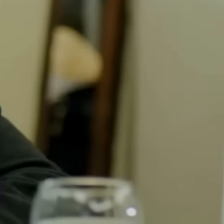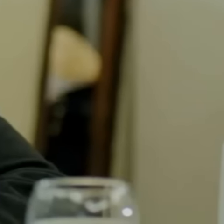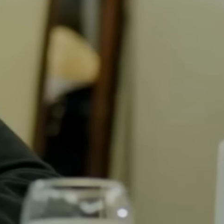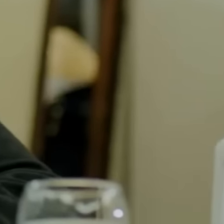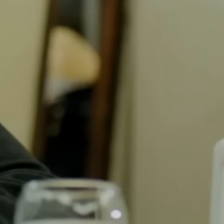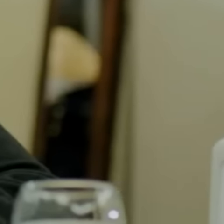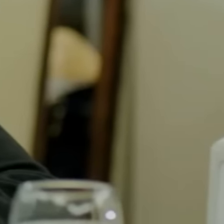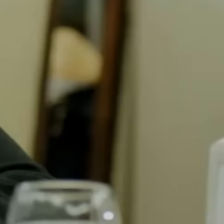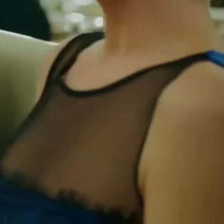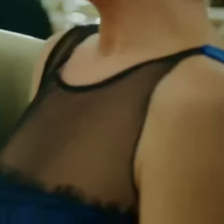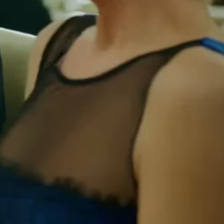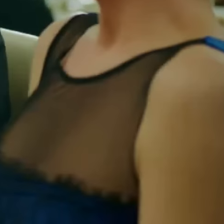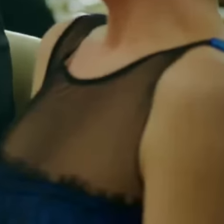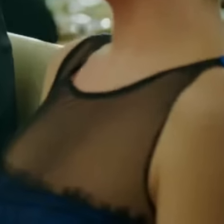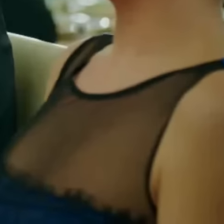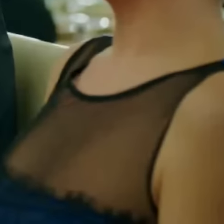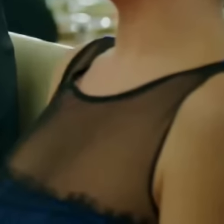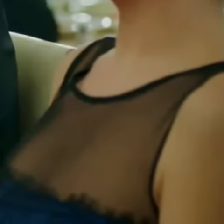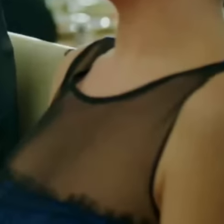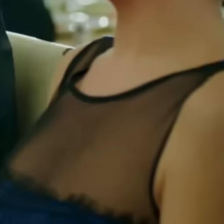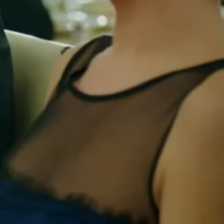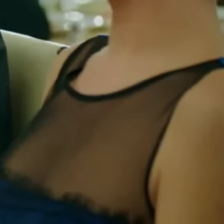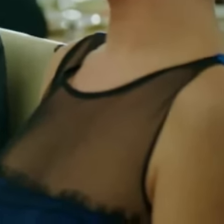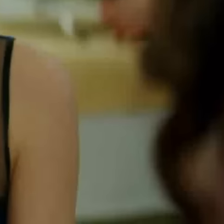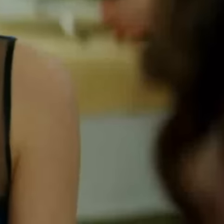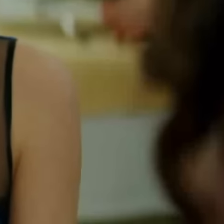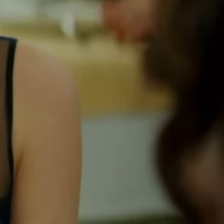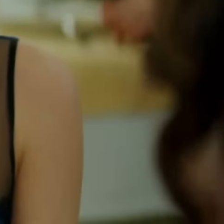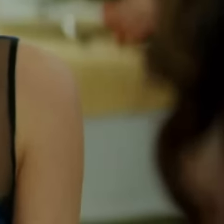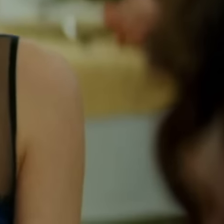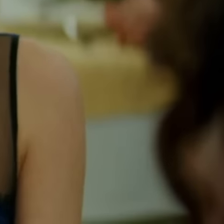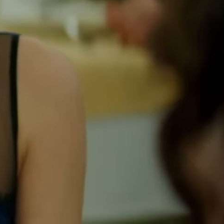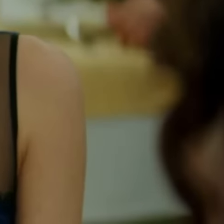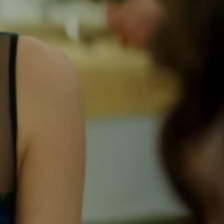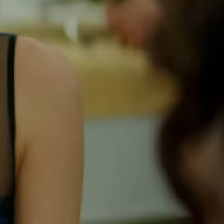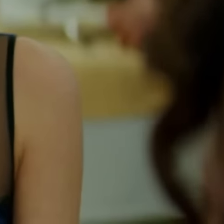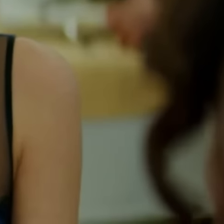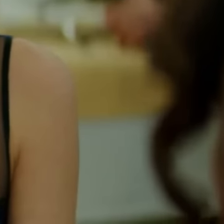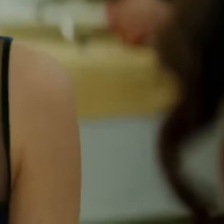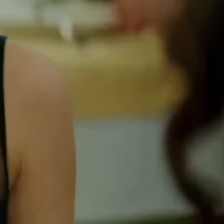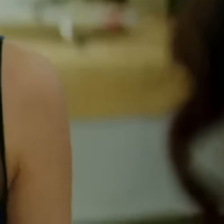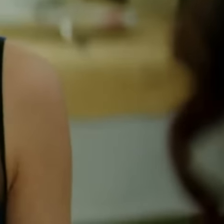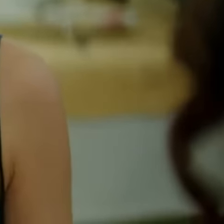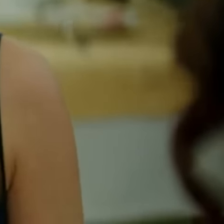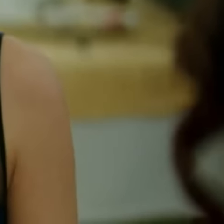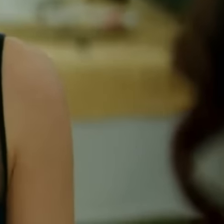Mazhar başka taraflara bakar gibi başını çevirse de göz ucuyla Reyhan'ı süzüyor. Sabri Reyhan'ın içine düştü düşecek.